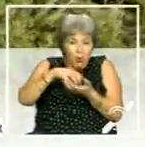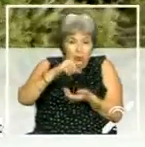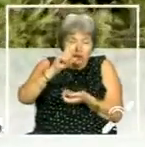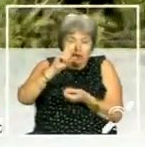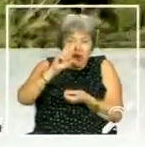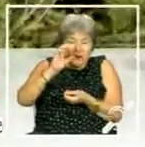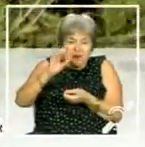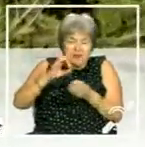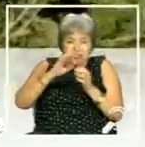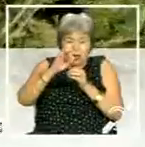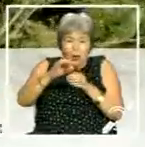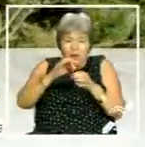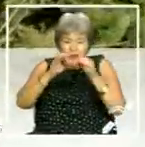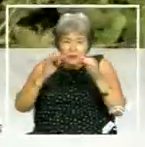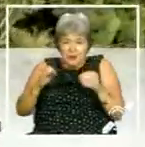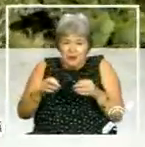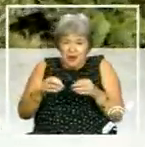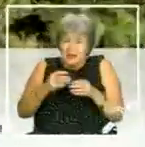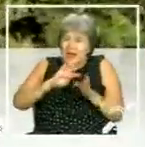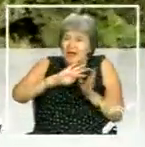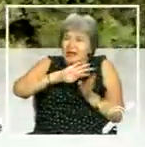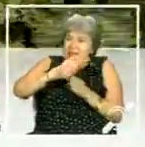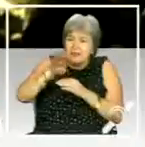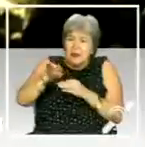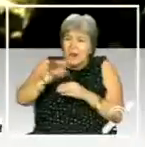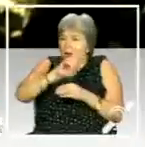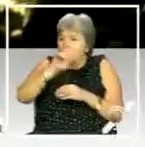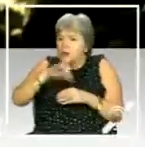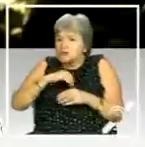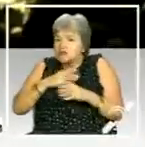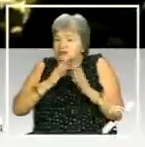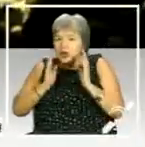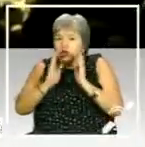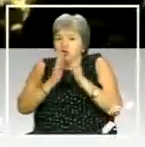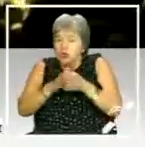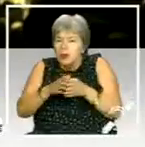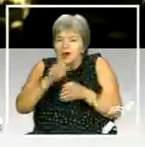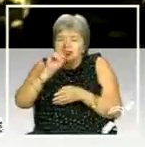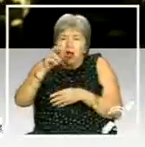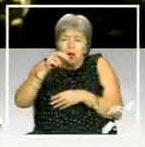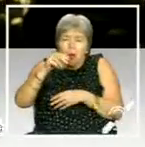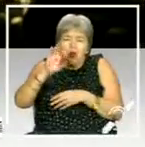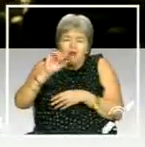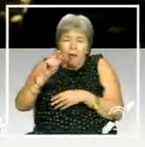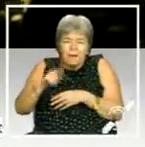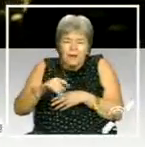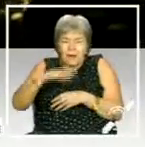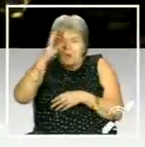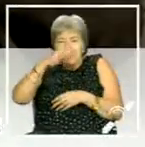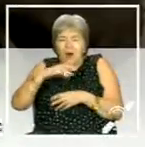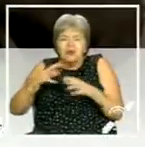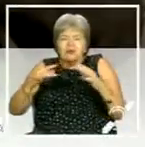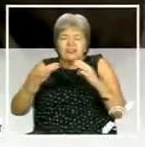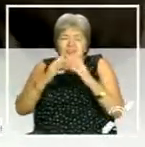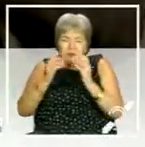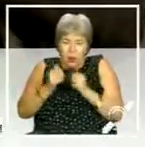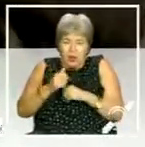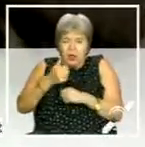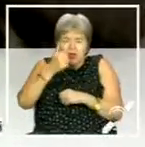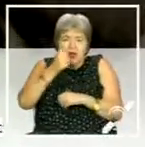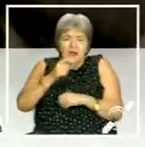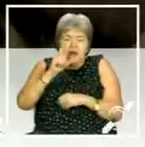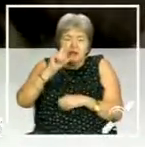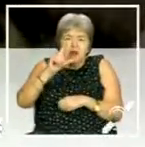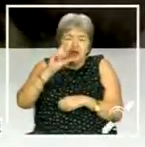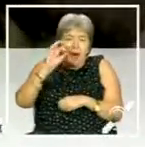kilometri pătrați este extrem de izolată, nu sunt drumuri, fie pentru că în Mozambic au tot avut loc violențe. Peste 670